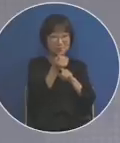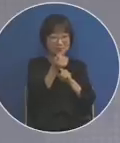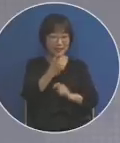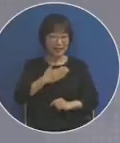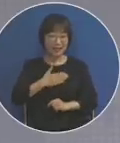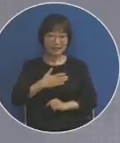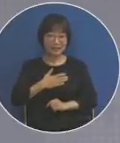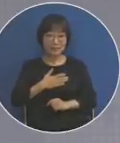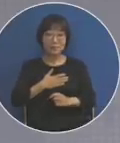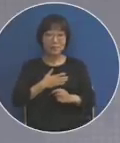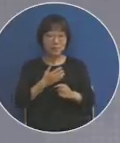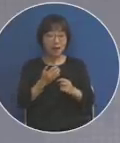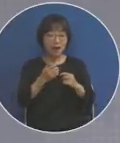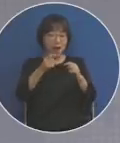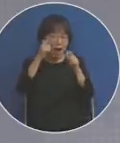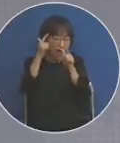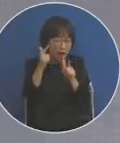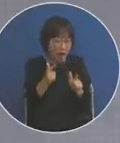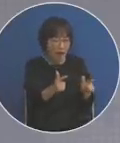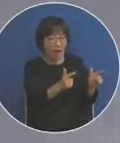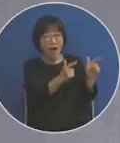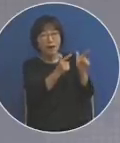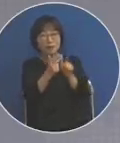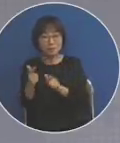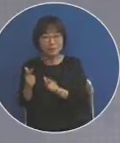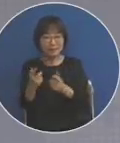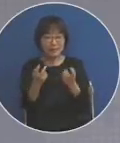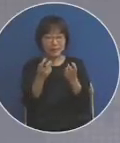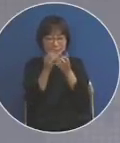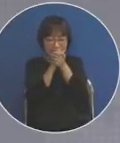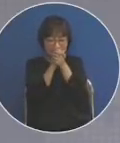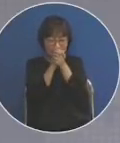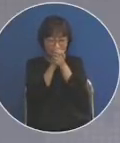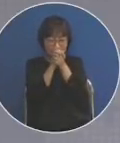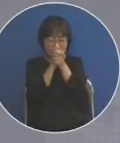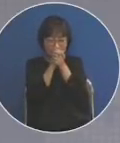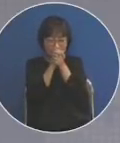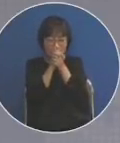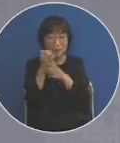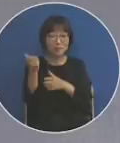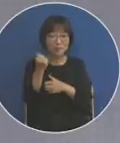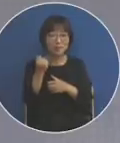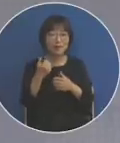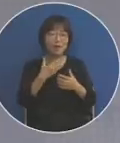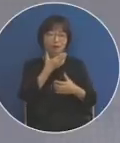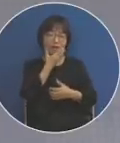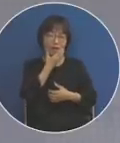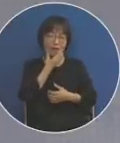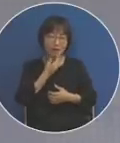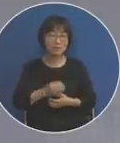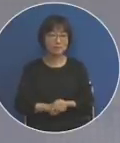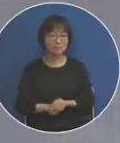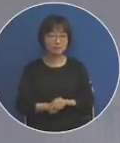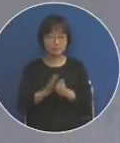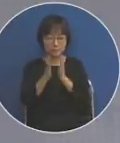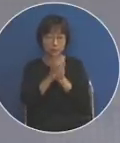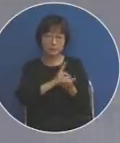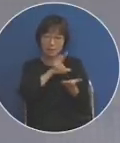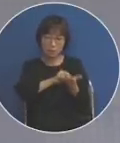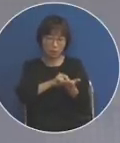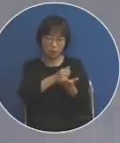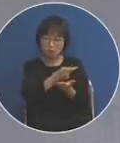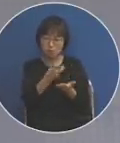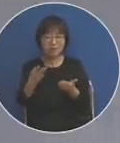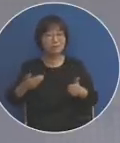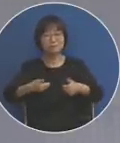행복 누립니다. I am able to enjoy this joy throughout the day. 기도 제목도 필요 없습니다. And I don't even need a prayer 응답도 topic. 필요 없습니다. I don't need answers either.